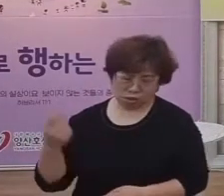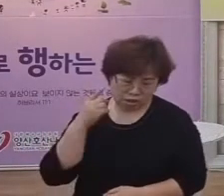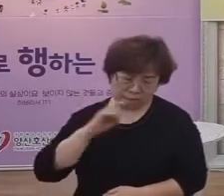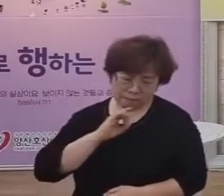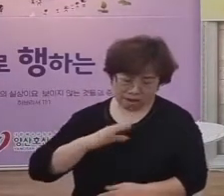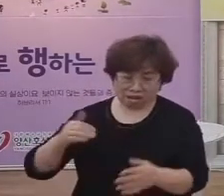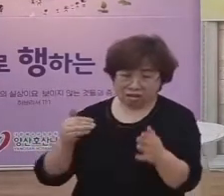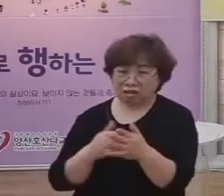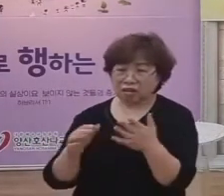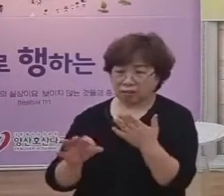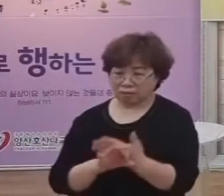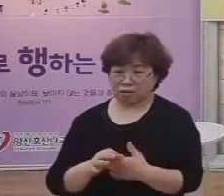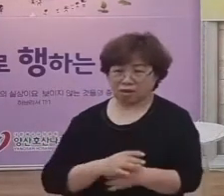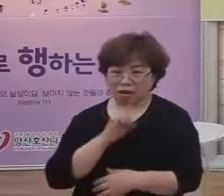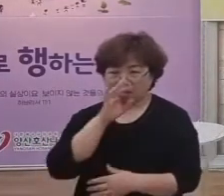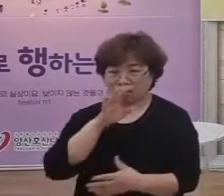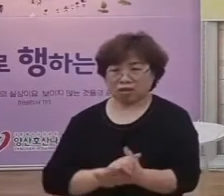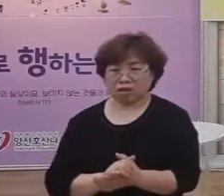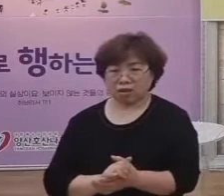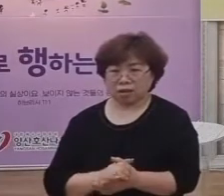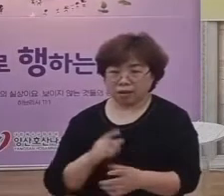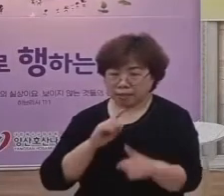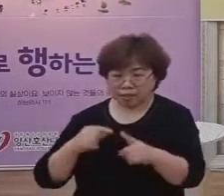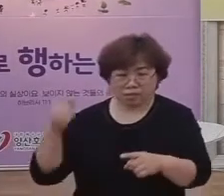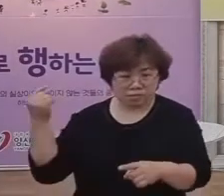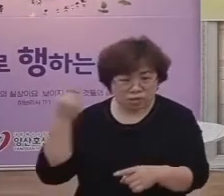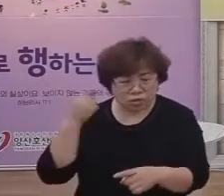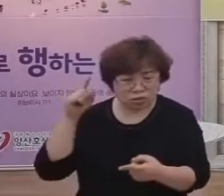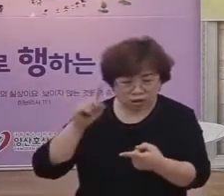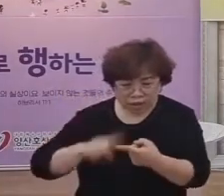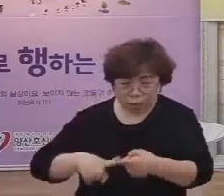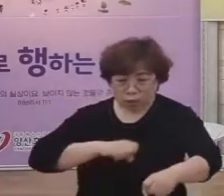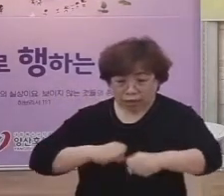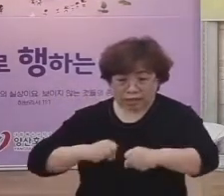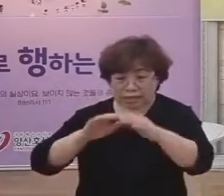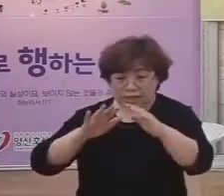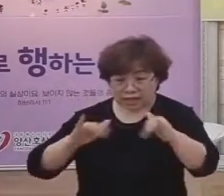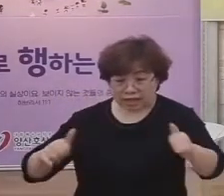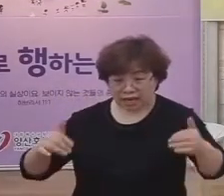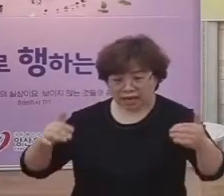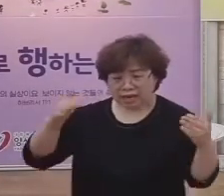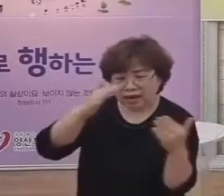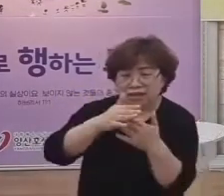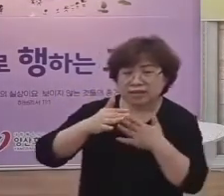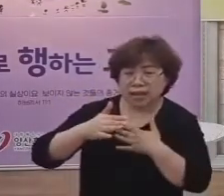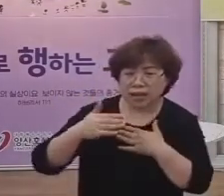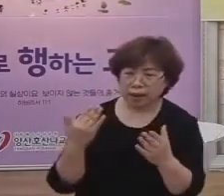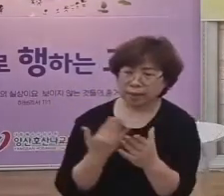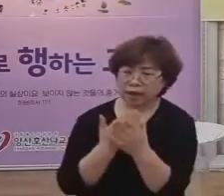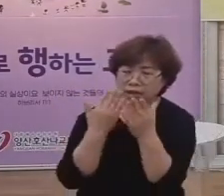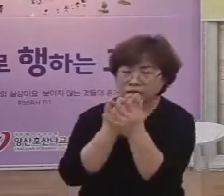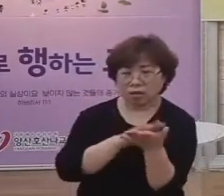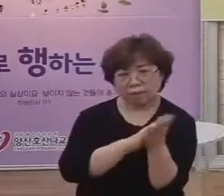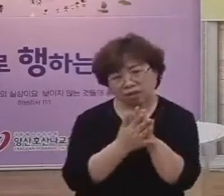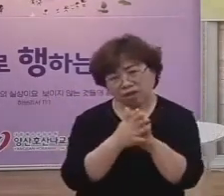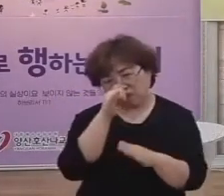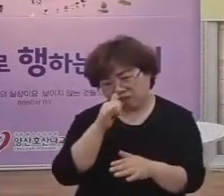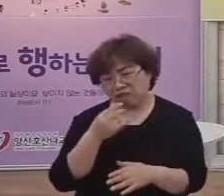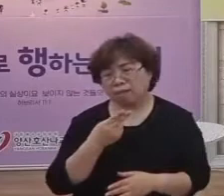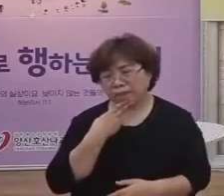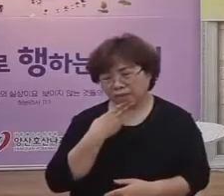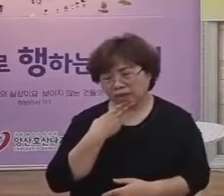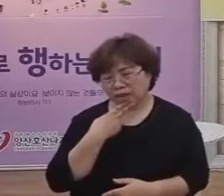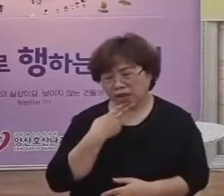주신 대로 그 말씀대로 듣고 행하는 자였는지를 한번 하나님 앞에 한번 대답해 볼 기회를 가져보는 것이